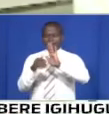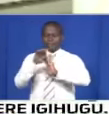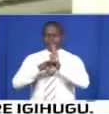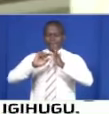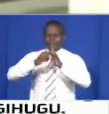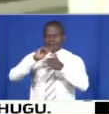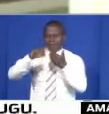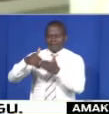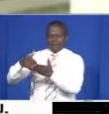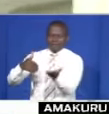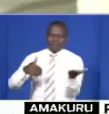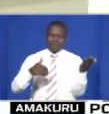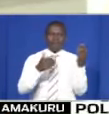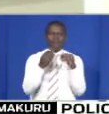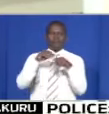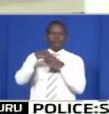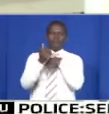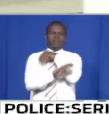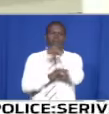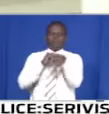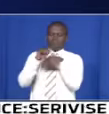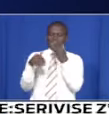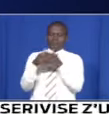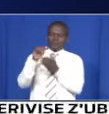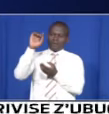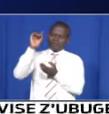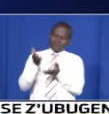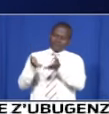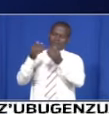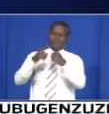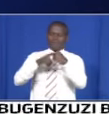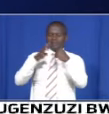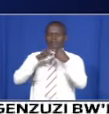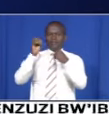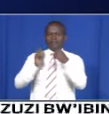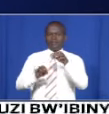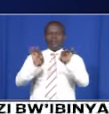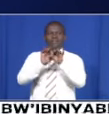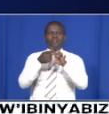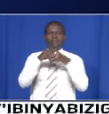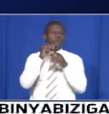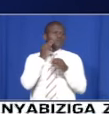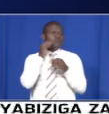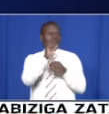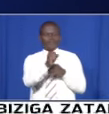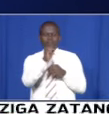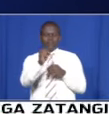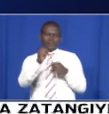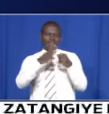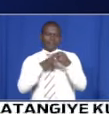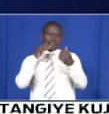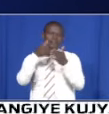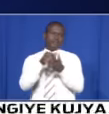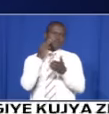yatangiriye ingano y'ibyoherezwa mu mahanga yazamutse ku 39% agaciro kabyo gakava kuri 1,559,000 zikagera